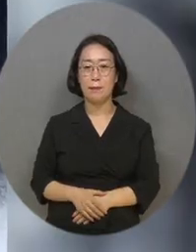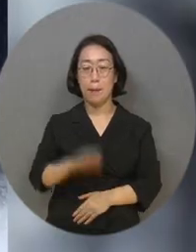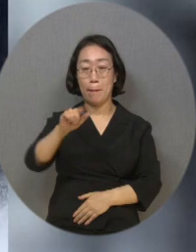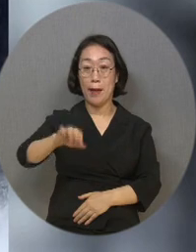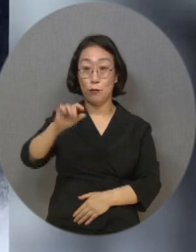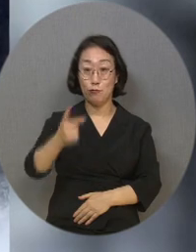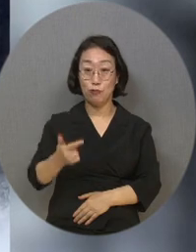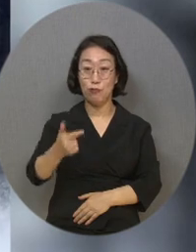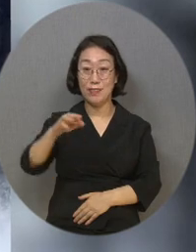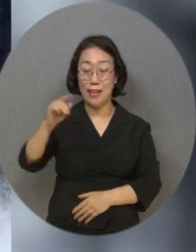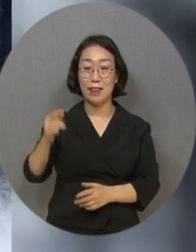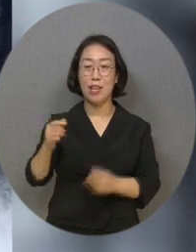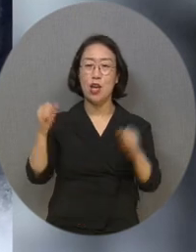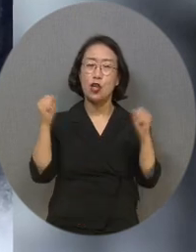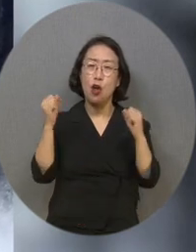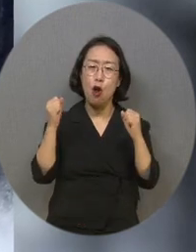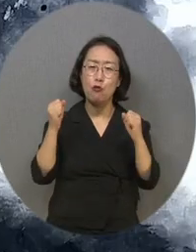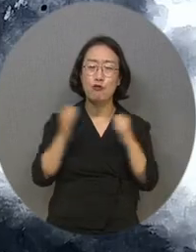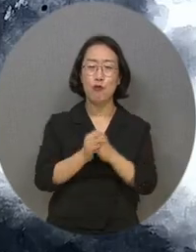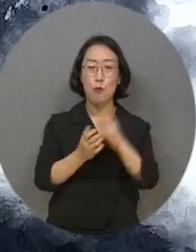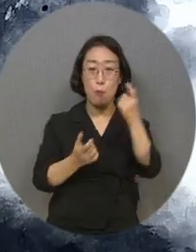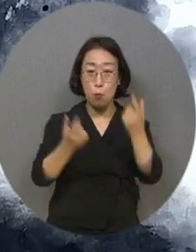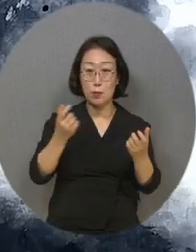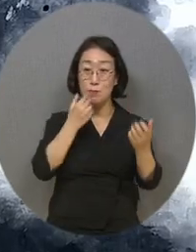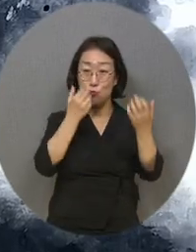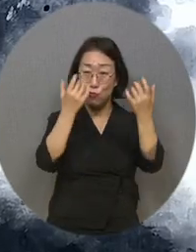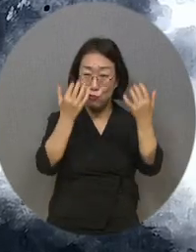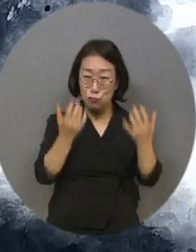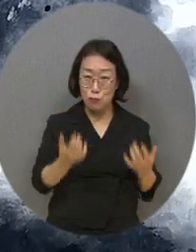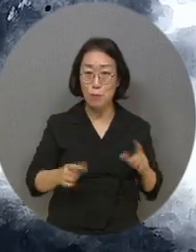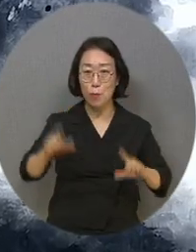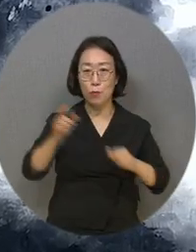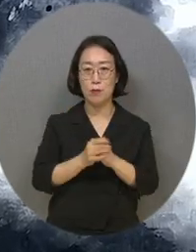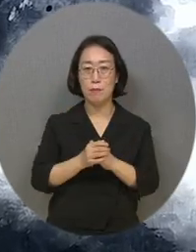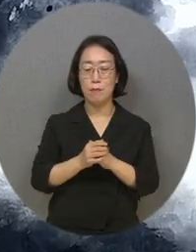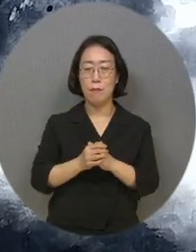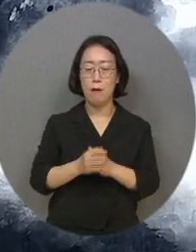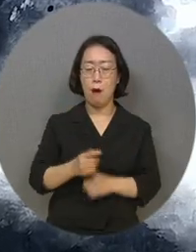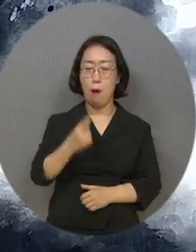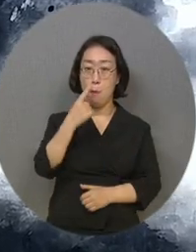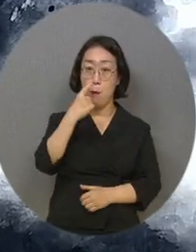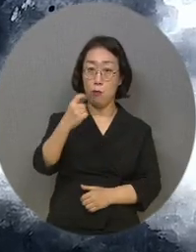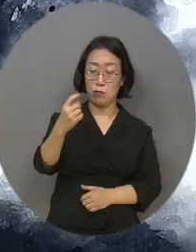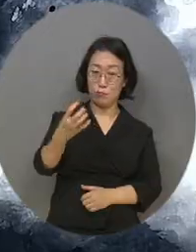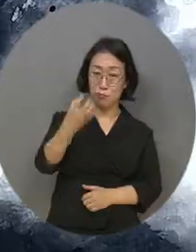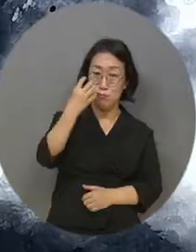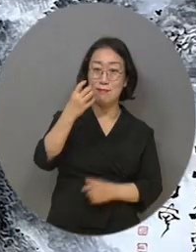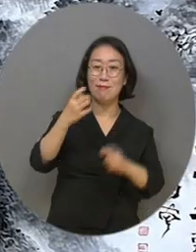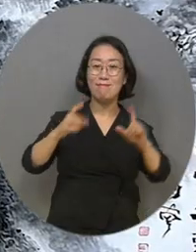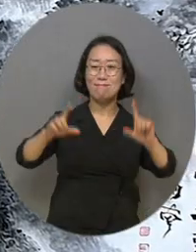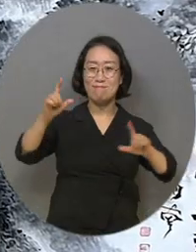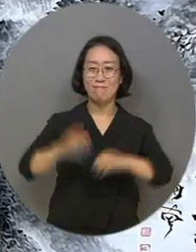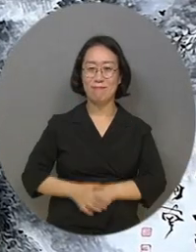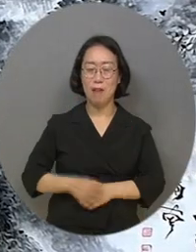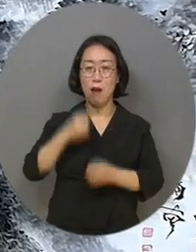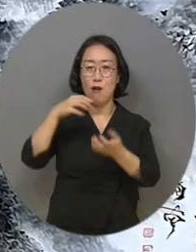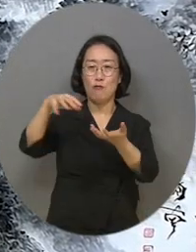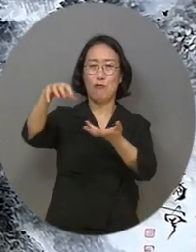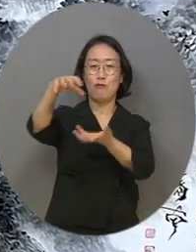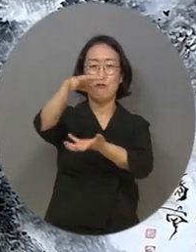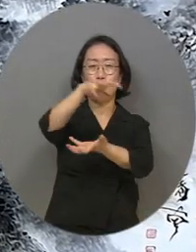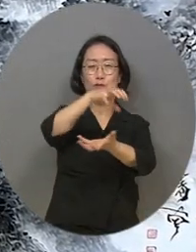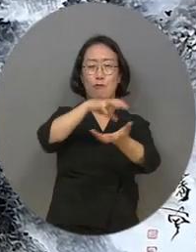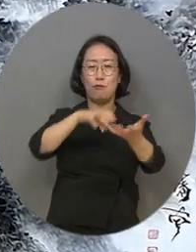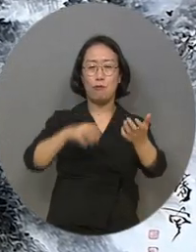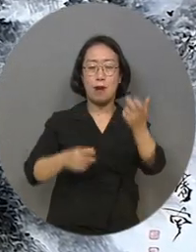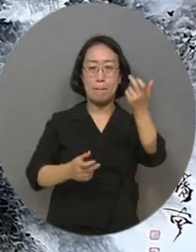백운산의 겨울 풍경은 짙푸른 하늘과 상반되면서 웅장한 모습을 연출하는가 하면 운물을 품은 채